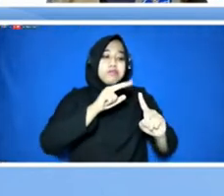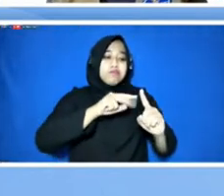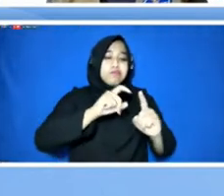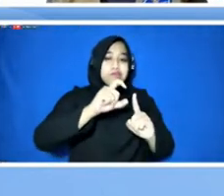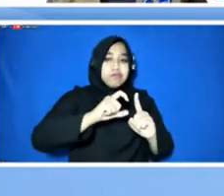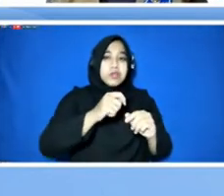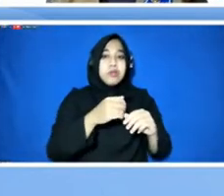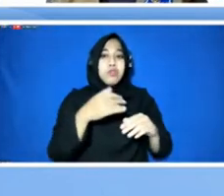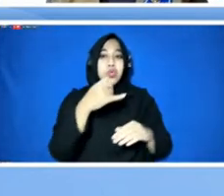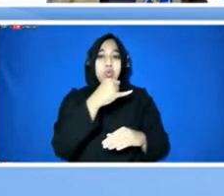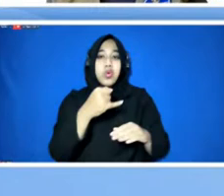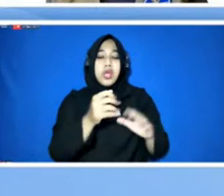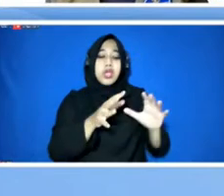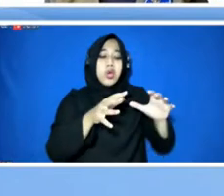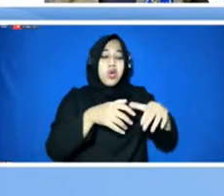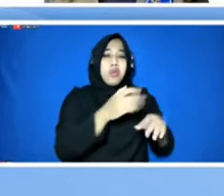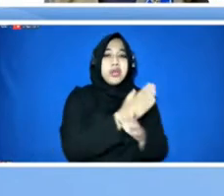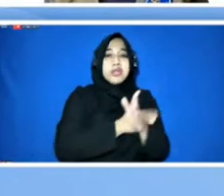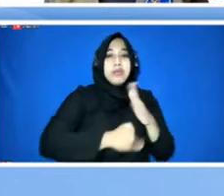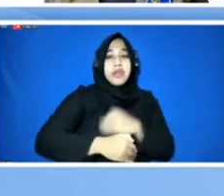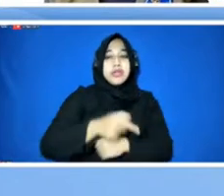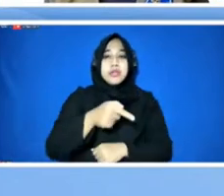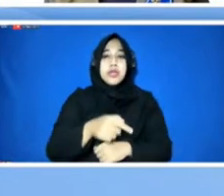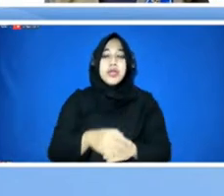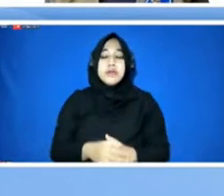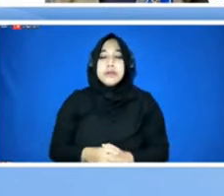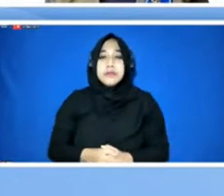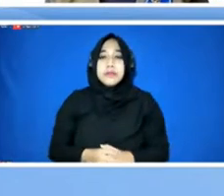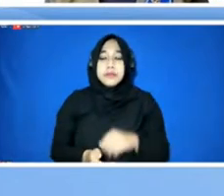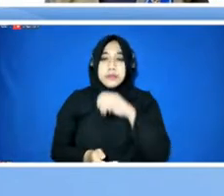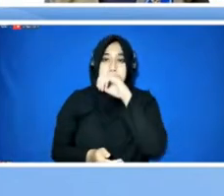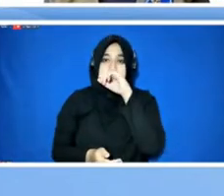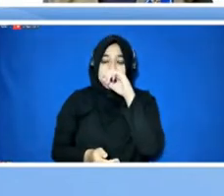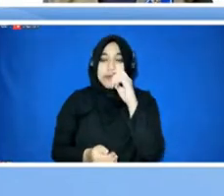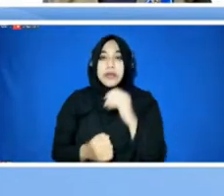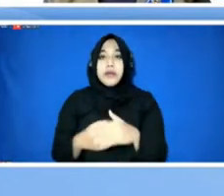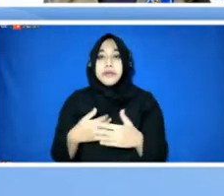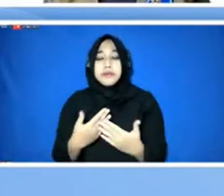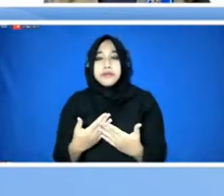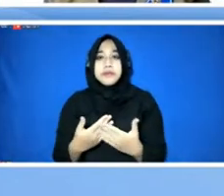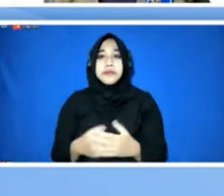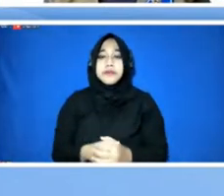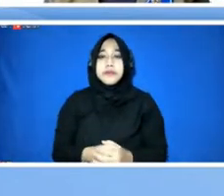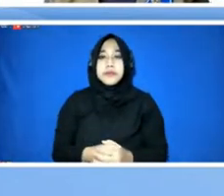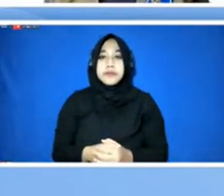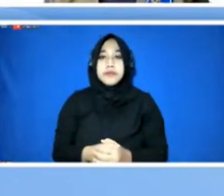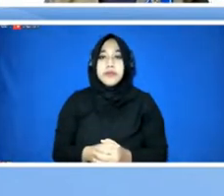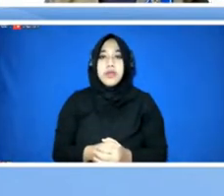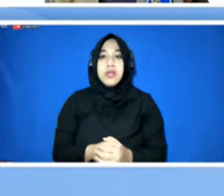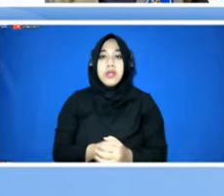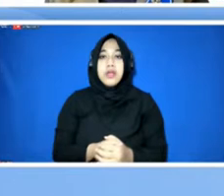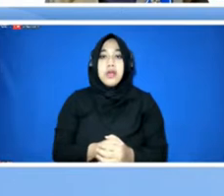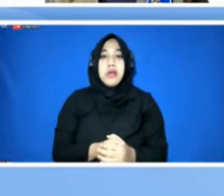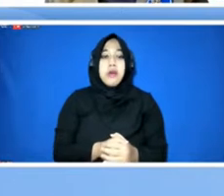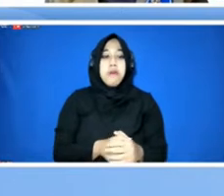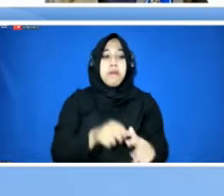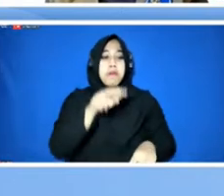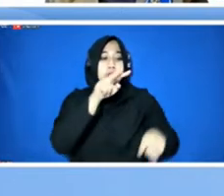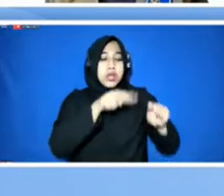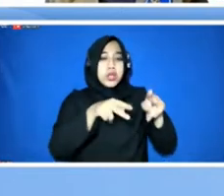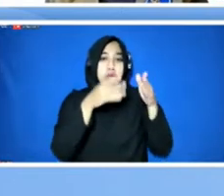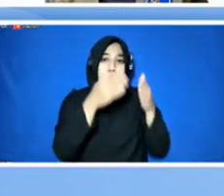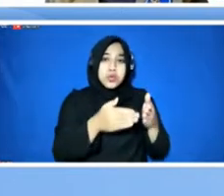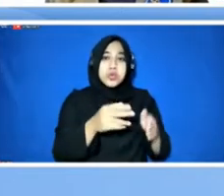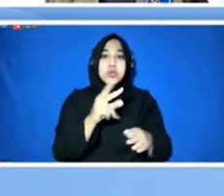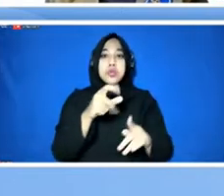di kelompok disabilitas. Juga untuk perhatian khusus dalam rujukan